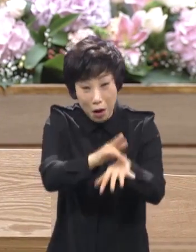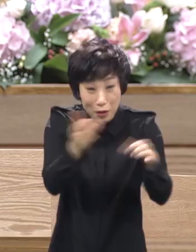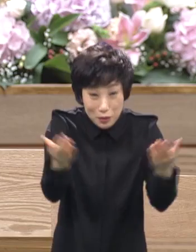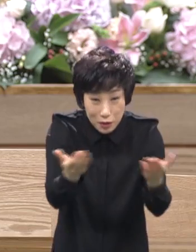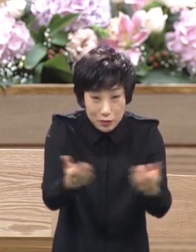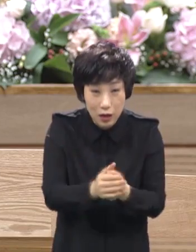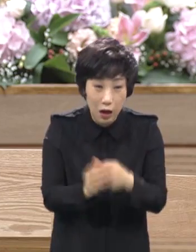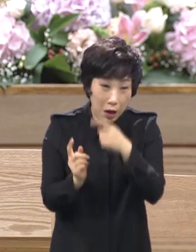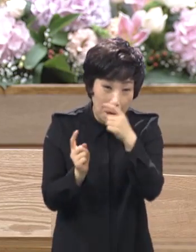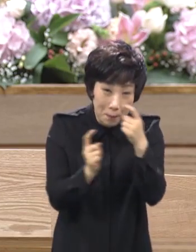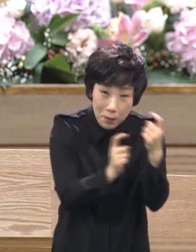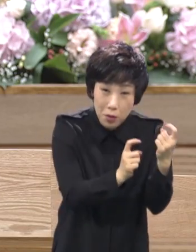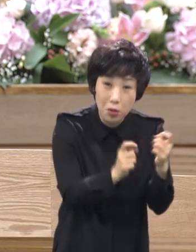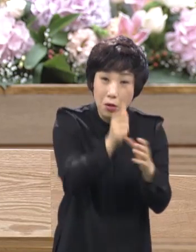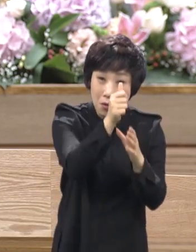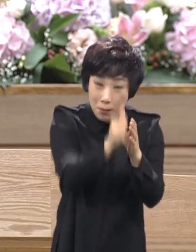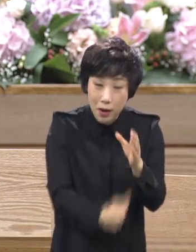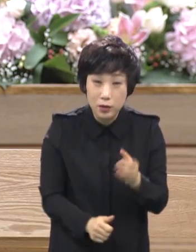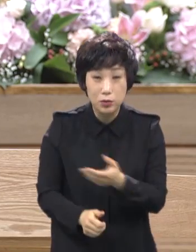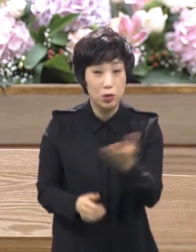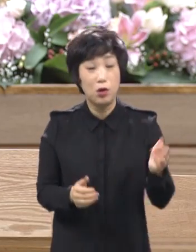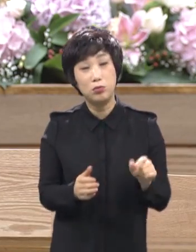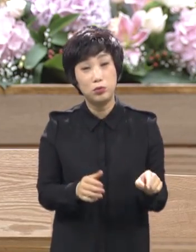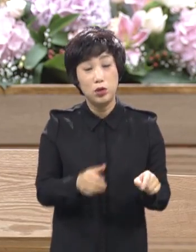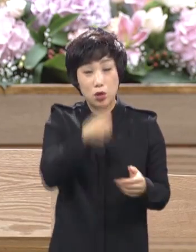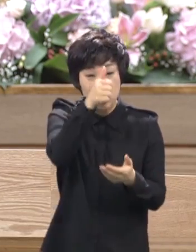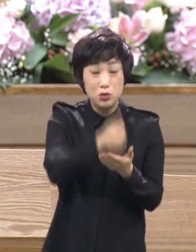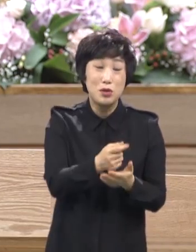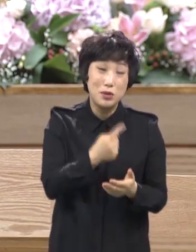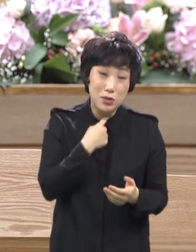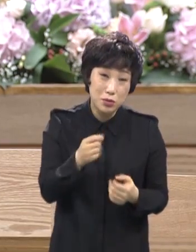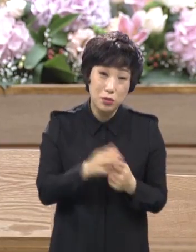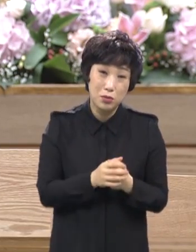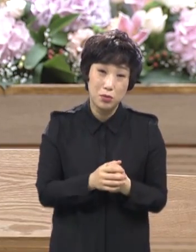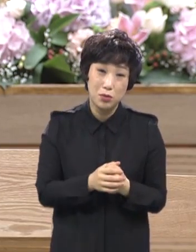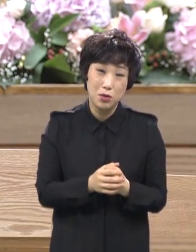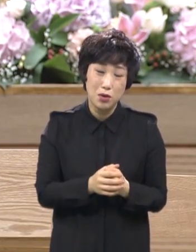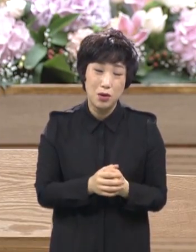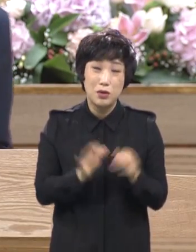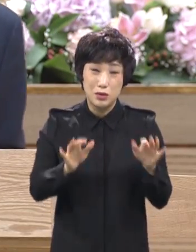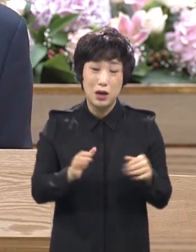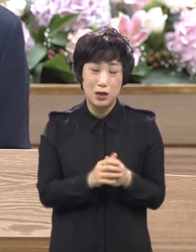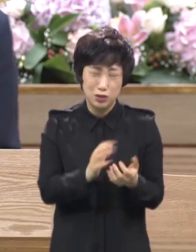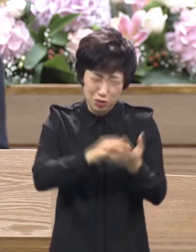역사에 미혹당하여 죄 짓고 온갖